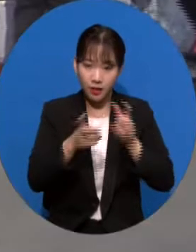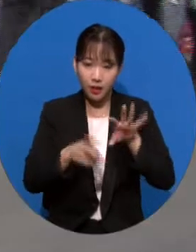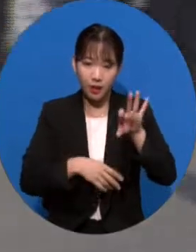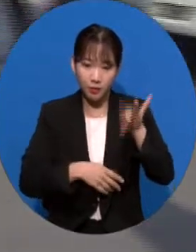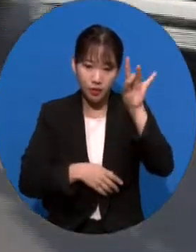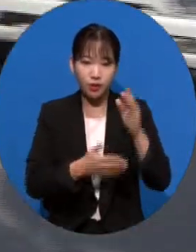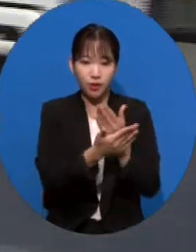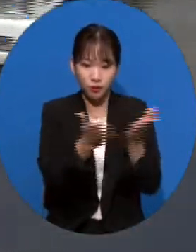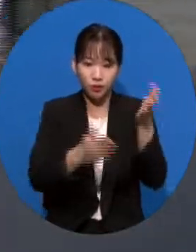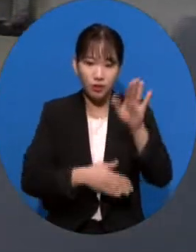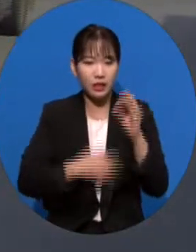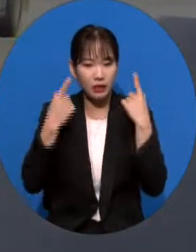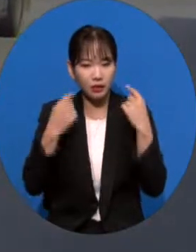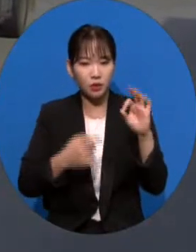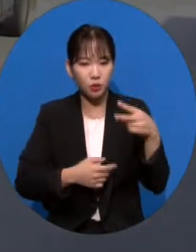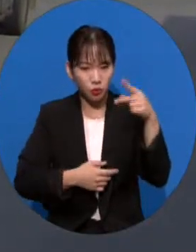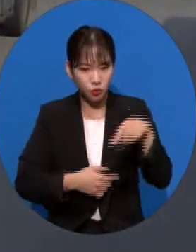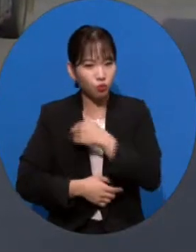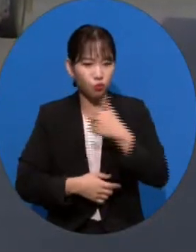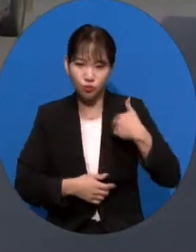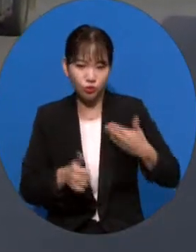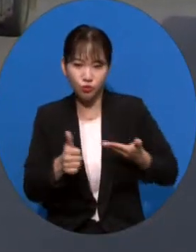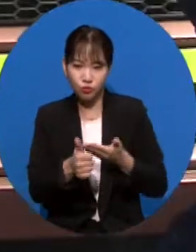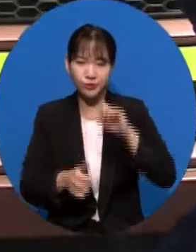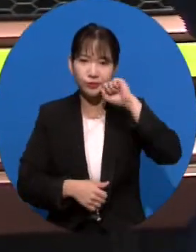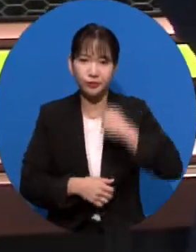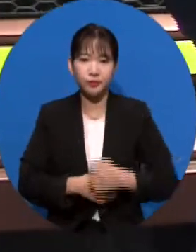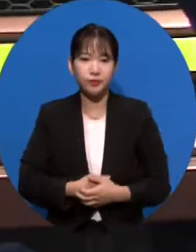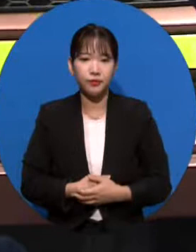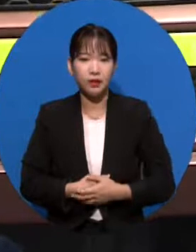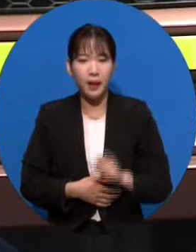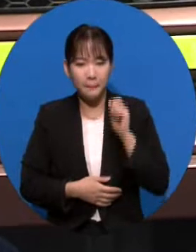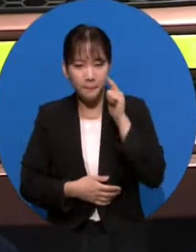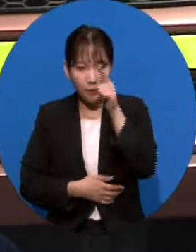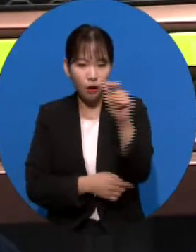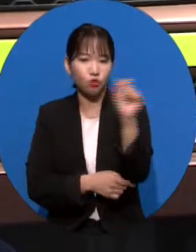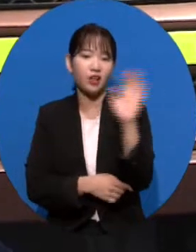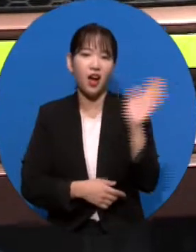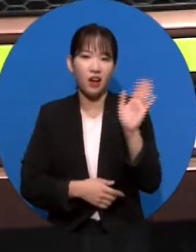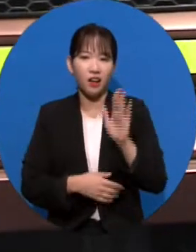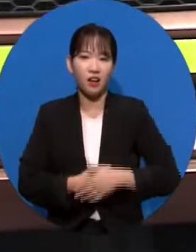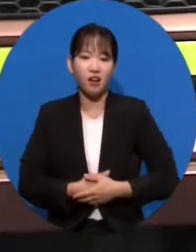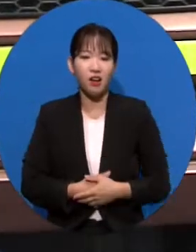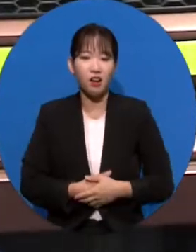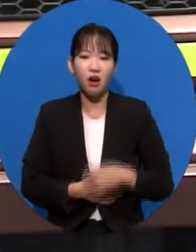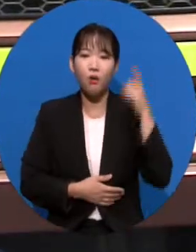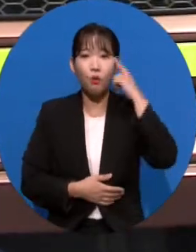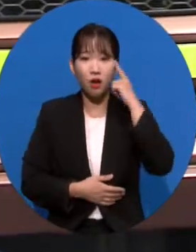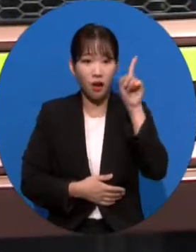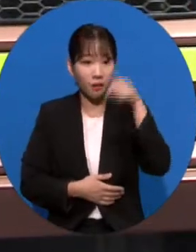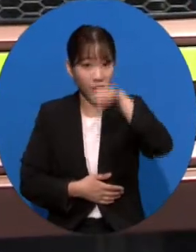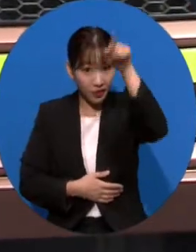여전히 요 소스에 안정적 공급은 어렵습니다 장거리를 운행을 안한다고 봐야지 여긴 영어